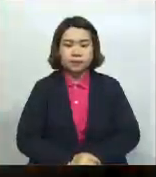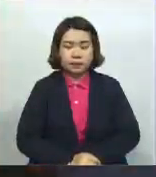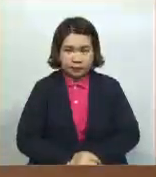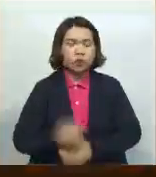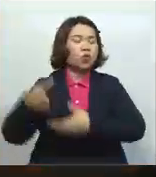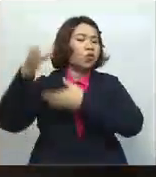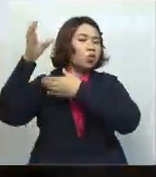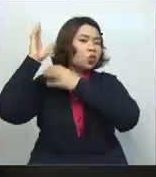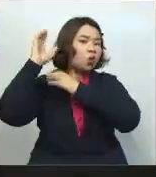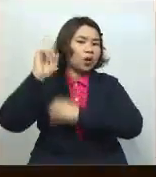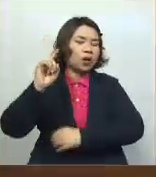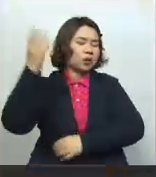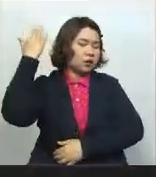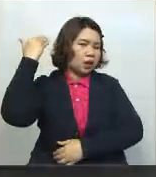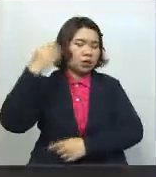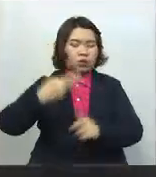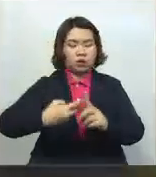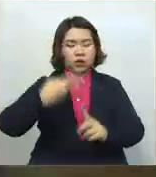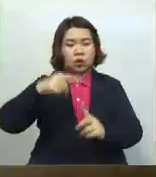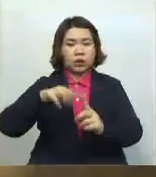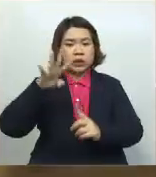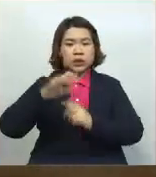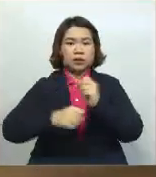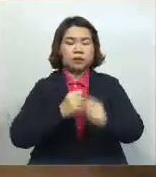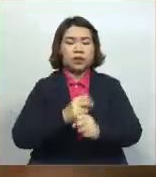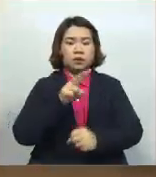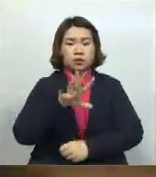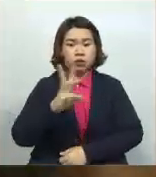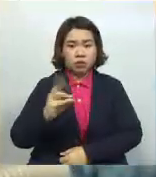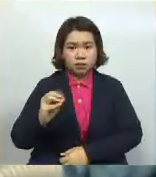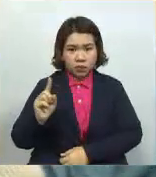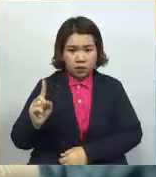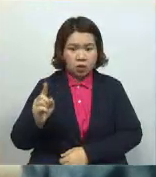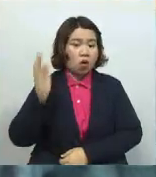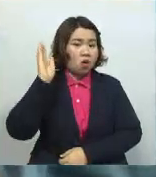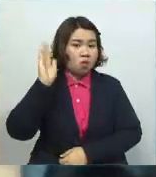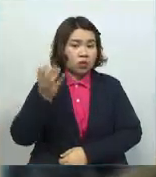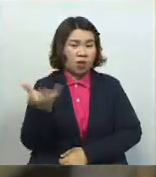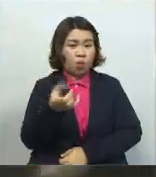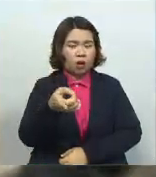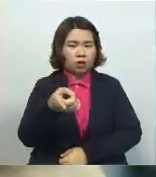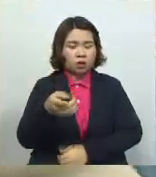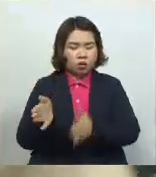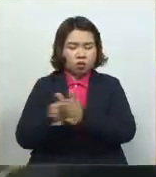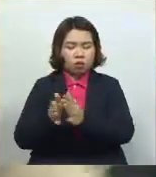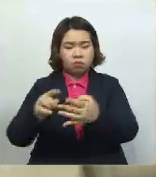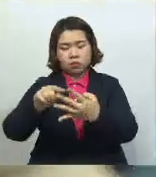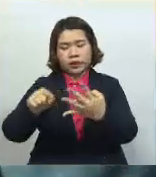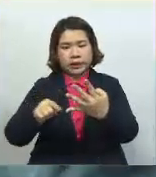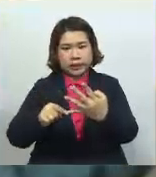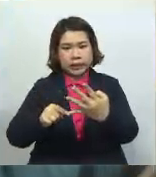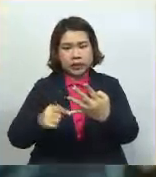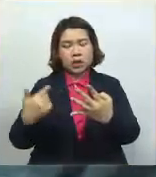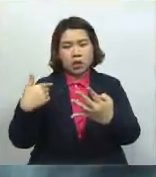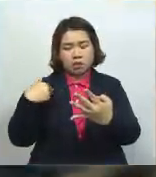ย้อนเรื่องราวกลับไปเมื่อวันที่4กุมภาพันธ์2561นายเปรมชัยพร้อมพวกรวม4คนถูกเจ้าหน้า